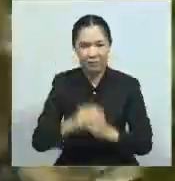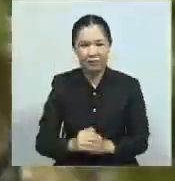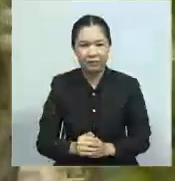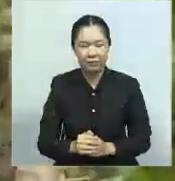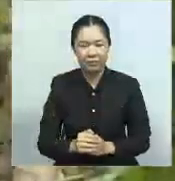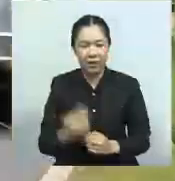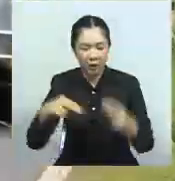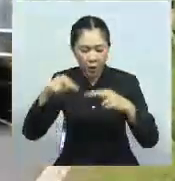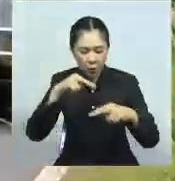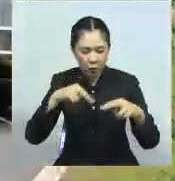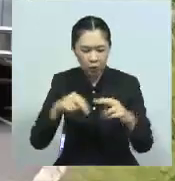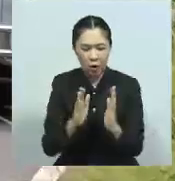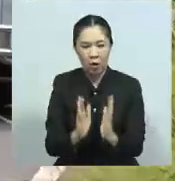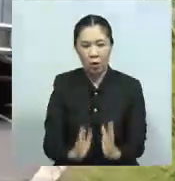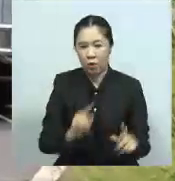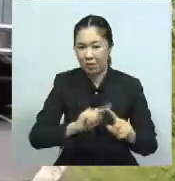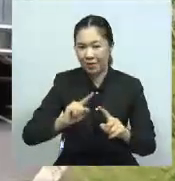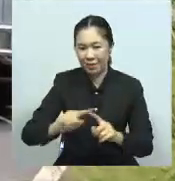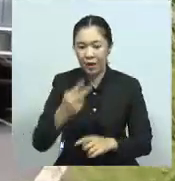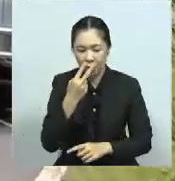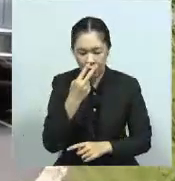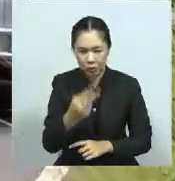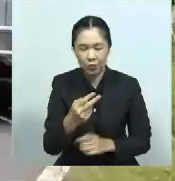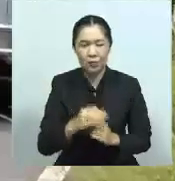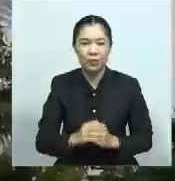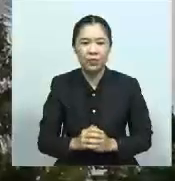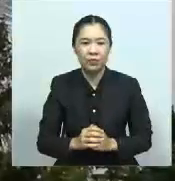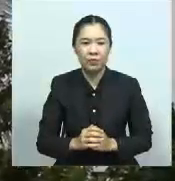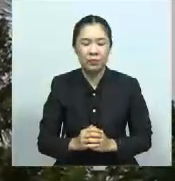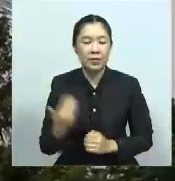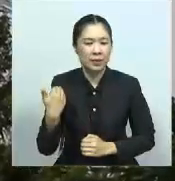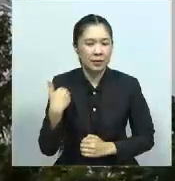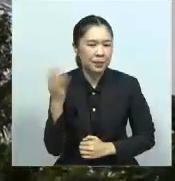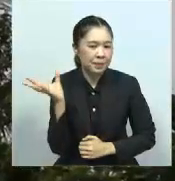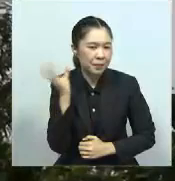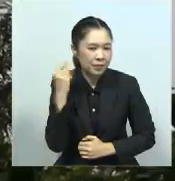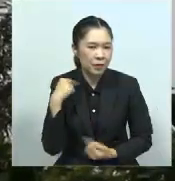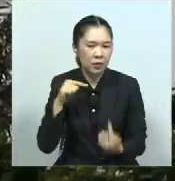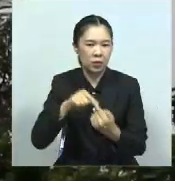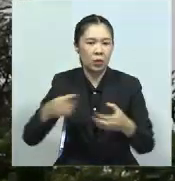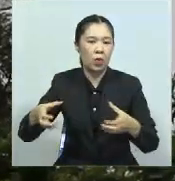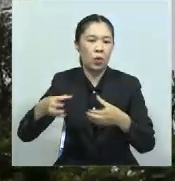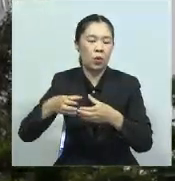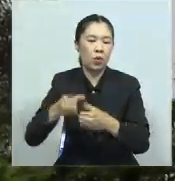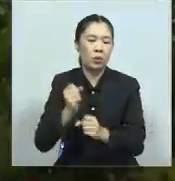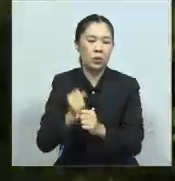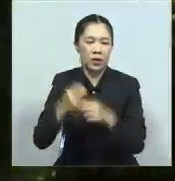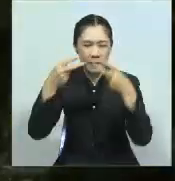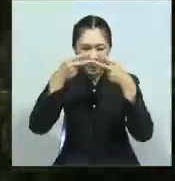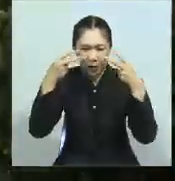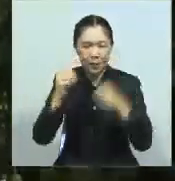กำชับให้ดูแลเยียวยาผู้เสียหายอย่างดีที่สุดทั้งนี้ได้รับรายงานนะคะว่าน่าจะเป็นฝีมือของกลุ่มก่อความไม่สงบ